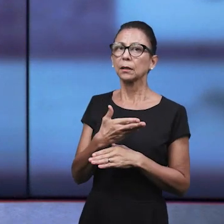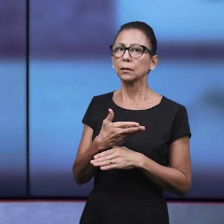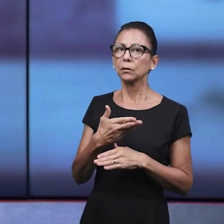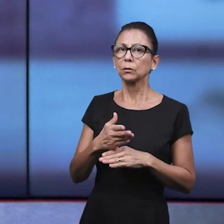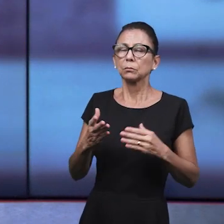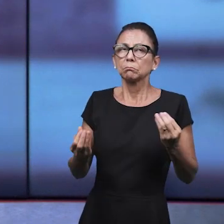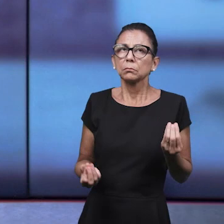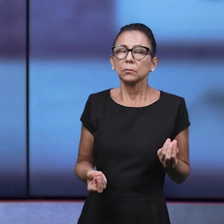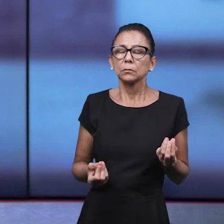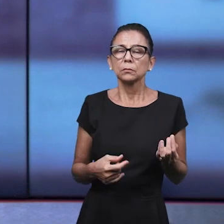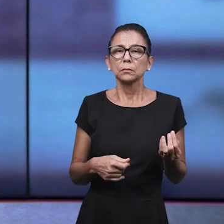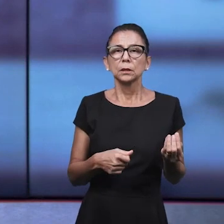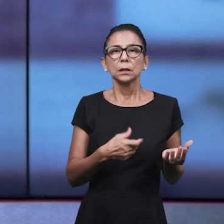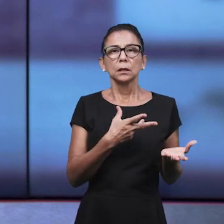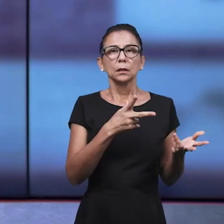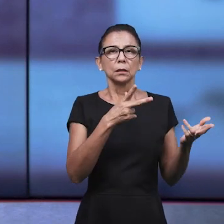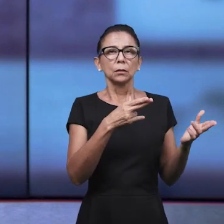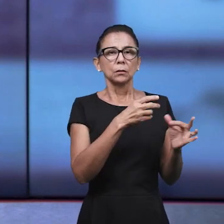leur donner